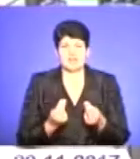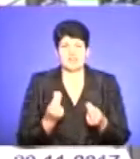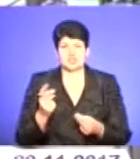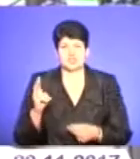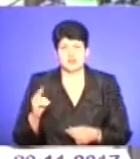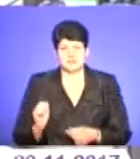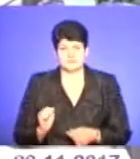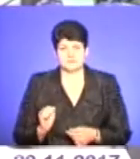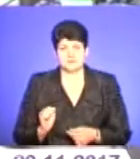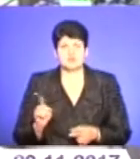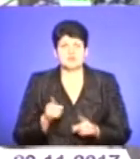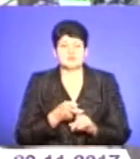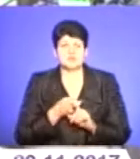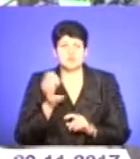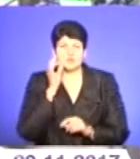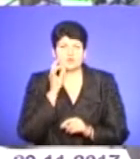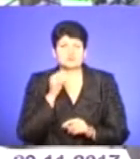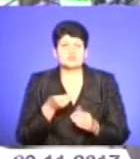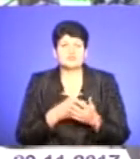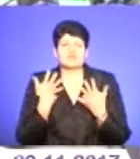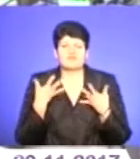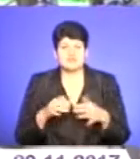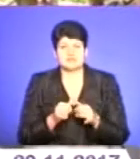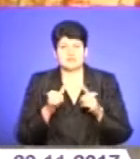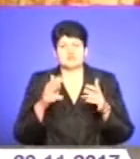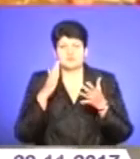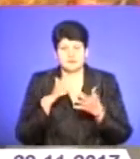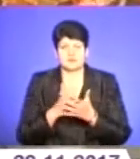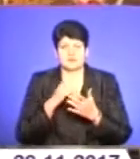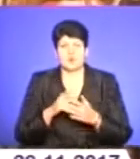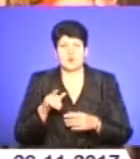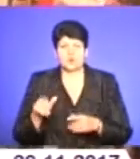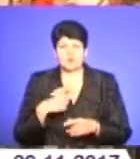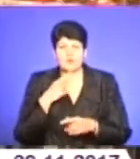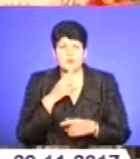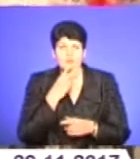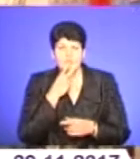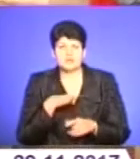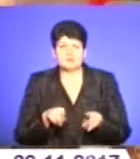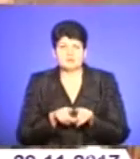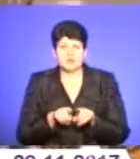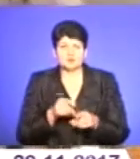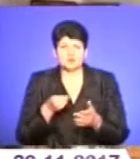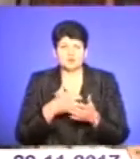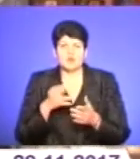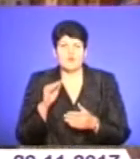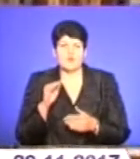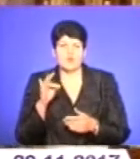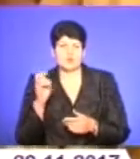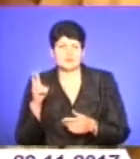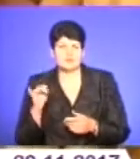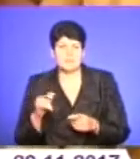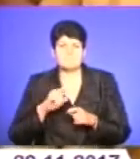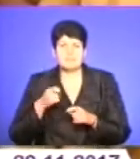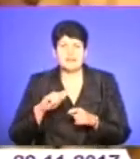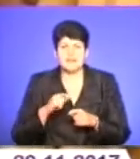Що стосується солодощів, то тут ціни уже зросли, скаржаться тернополяни. Люди кажуть, помітили також, що подорожчали фрукти. Так, банани